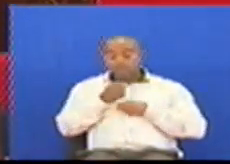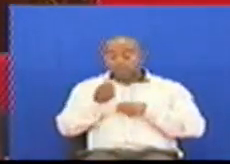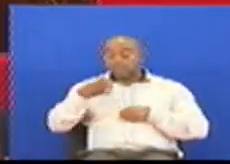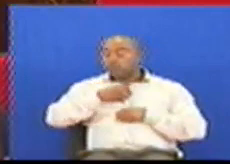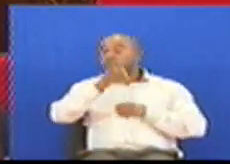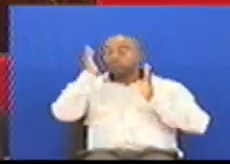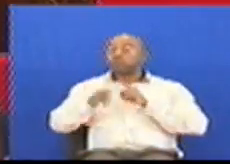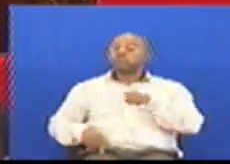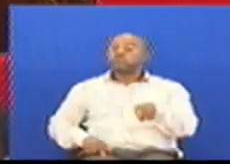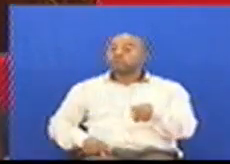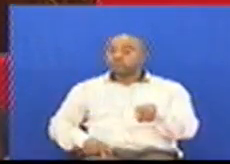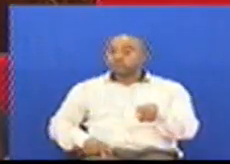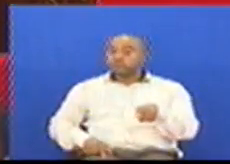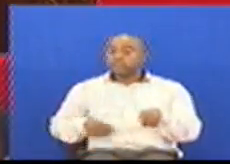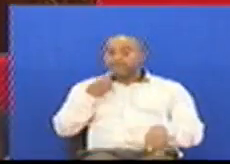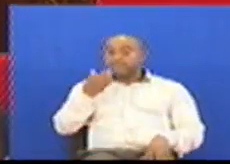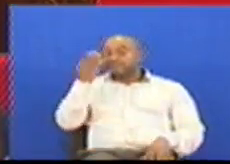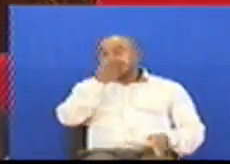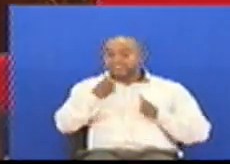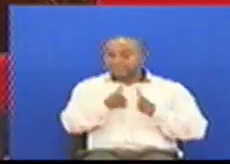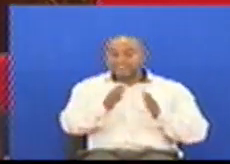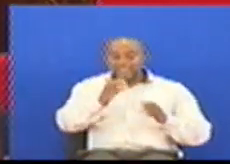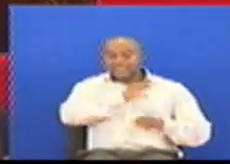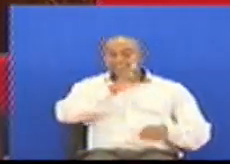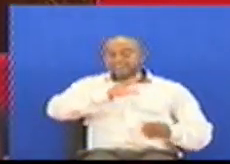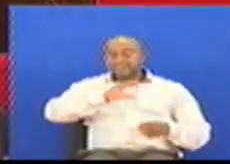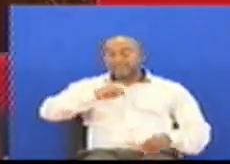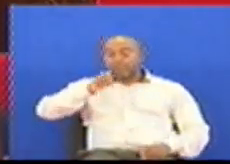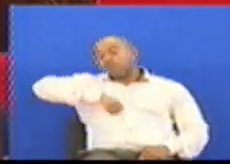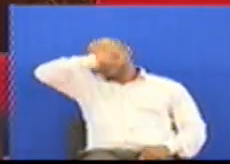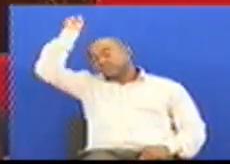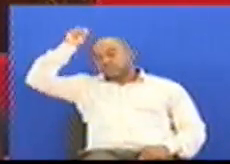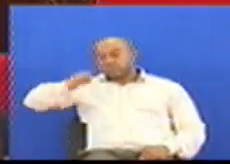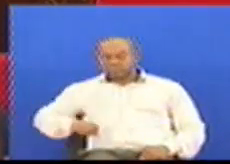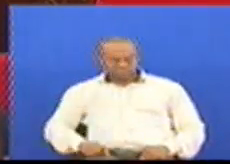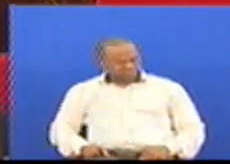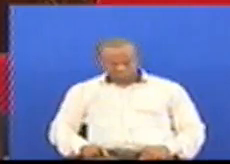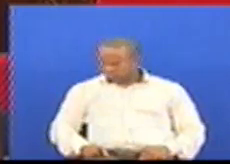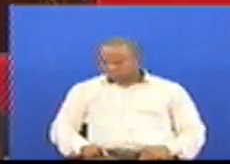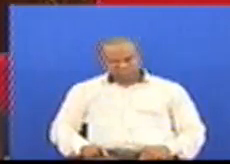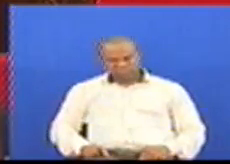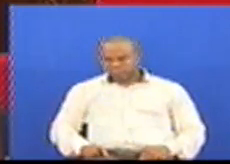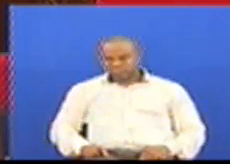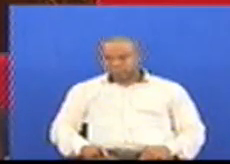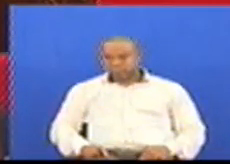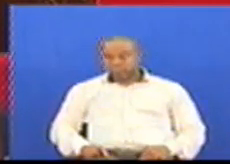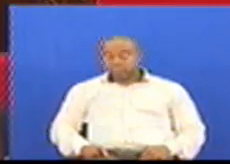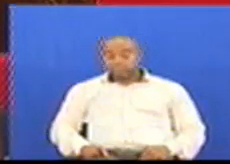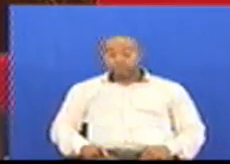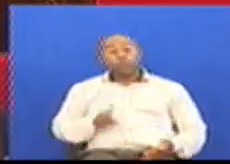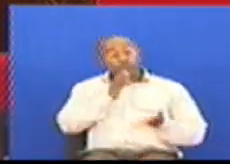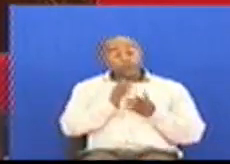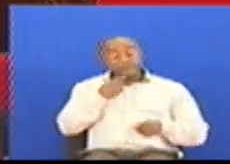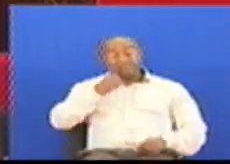kusema kwamba serikali za mitaa CCM wameshinda kwa kishindo, kwa kweli wapo watu ambao ukisema maneno hayo